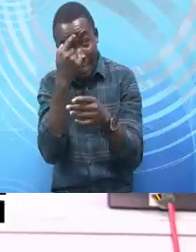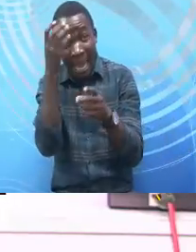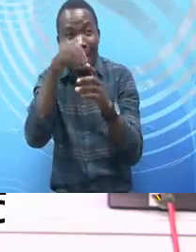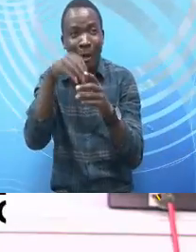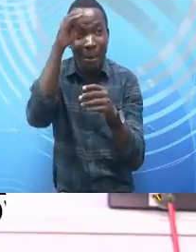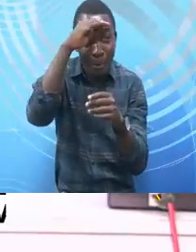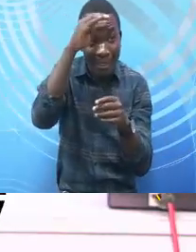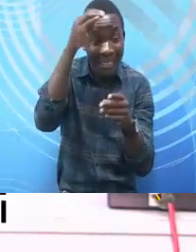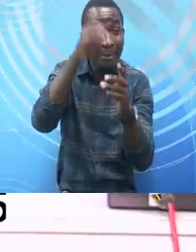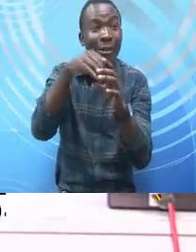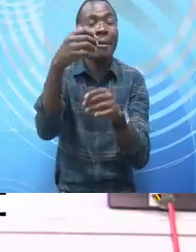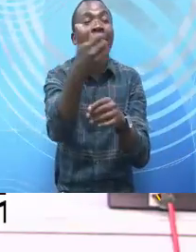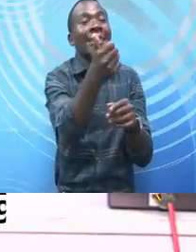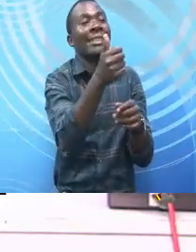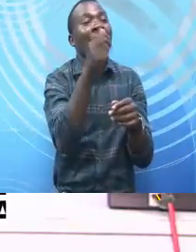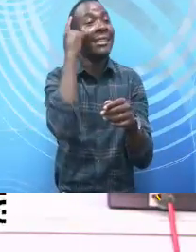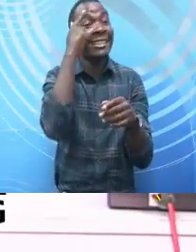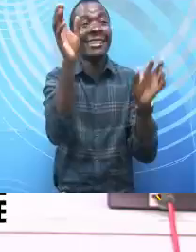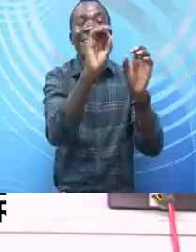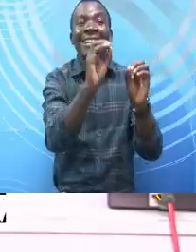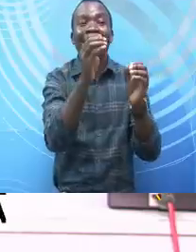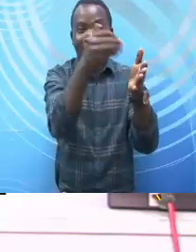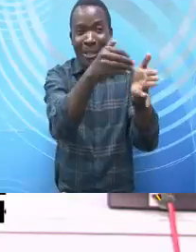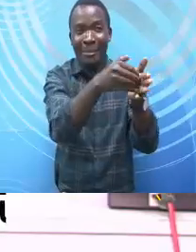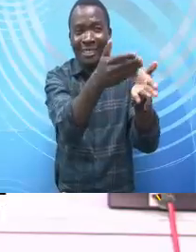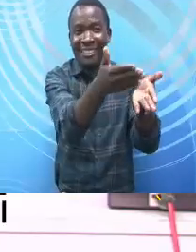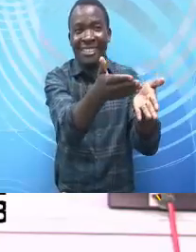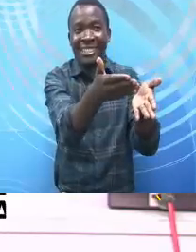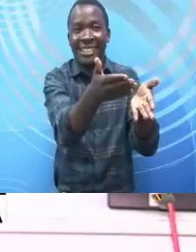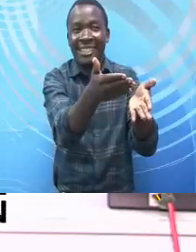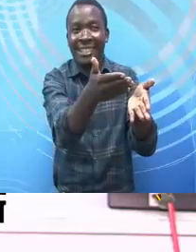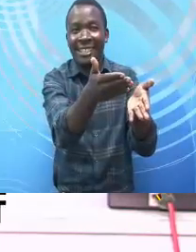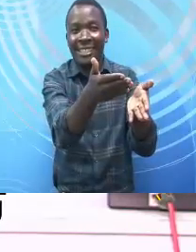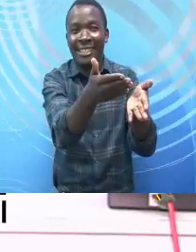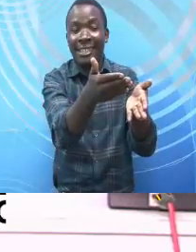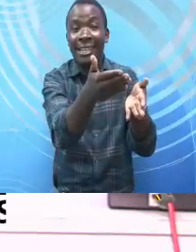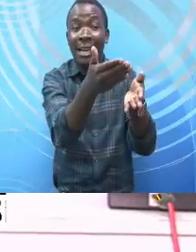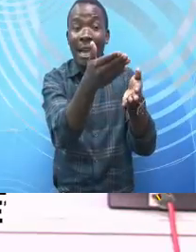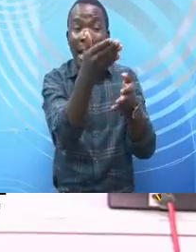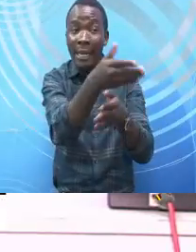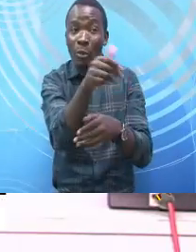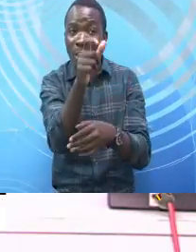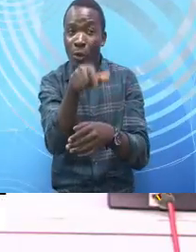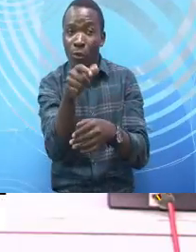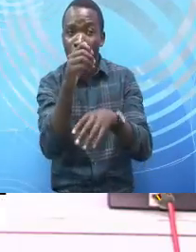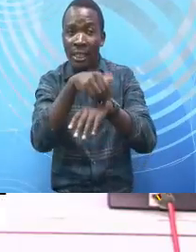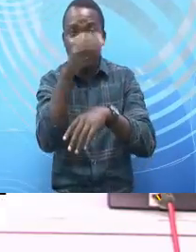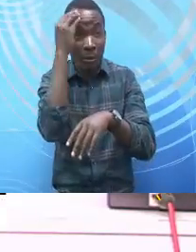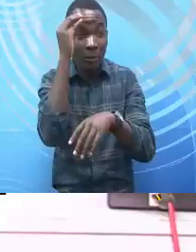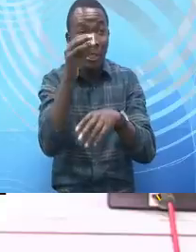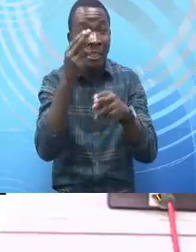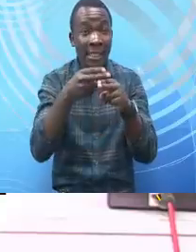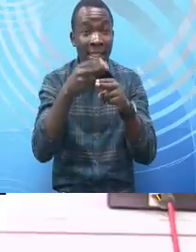polisi, harimo n'abandi. Hari abatatekereza ko icyo ni cyo cyaba ari ikibazo kandi ntibumve n'uburyo babyitwaramo. Hari undi uhereje ubutumwa aravuga ngo